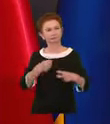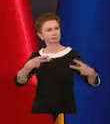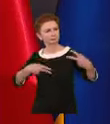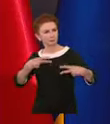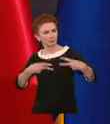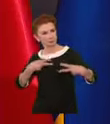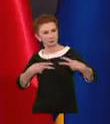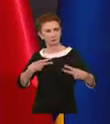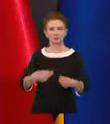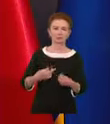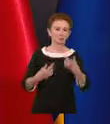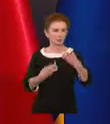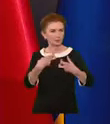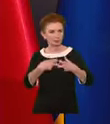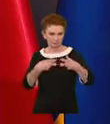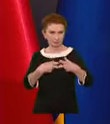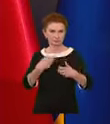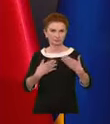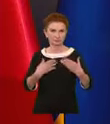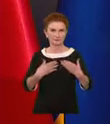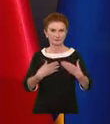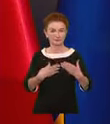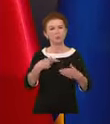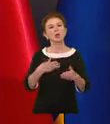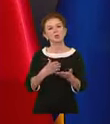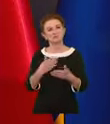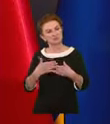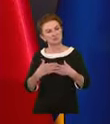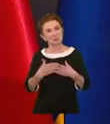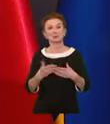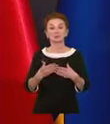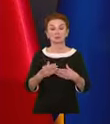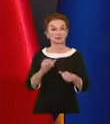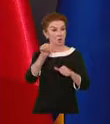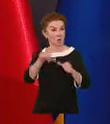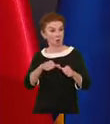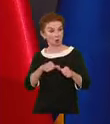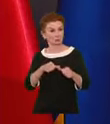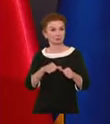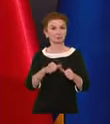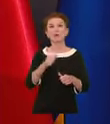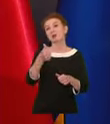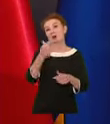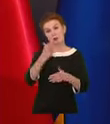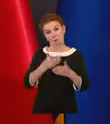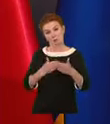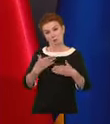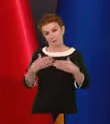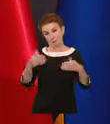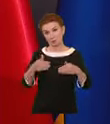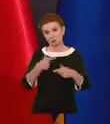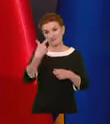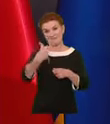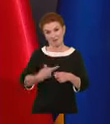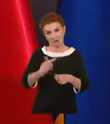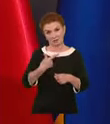którymi musimy nauczyć się żyć przez najbliższy rok, co najmniej być może półtora, jeżeli nie dwa lata. Poza tym